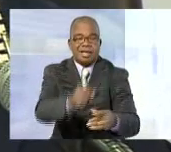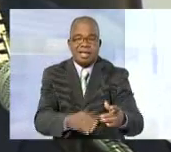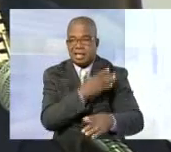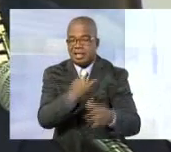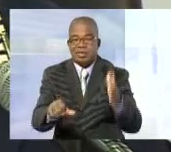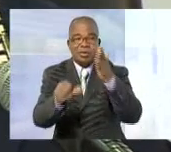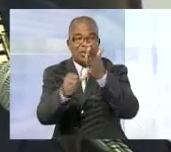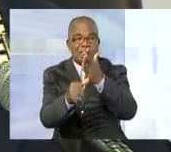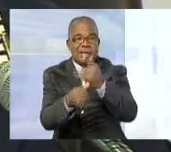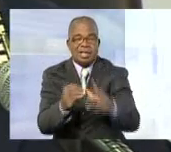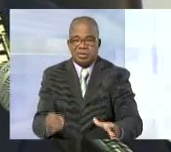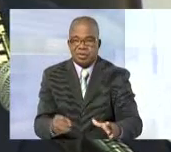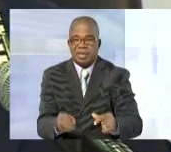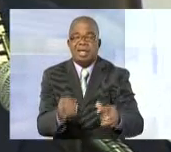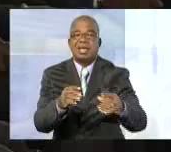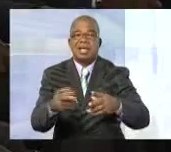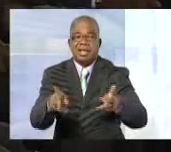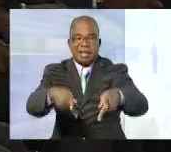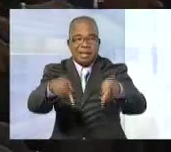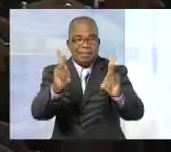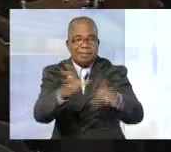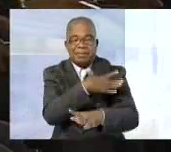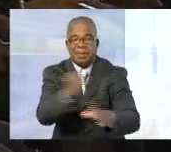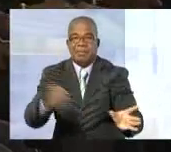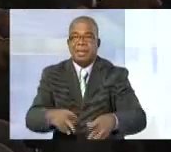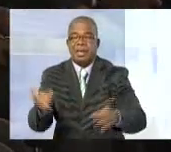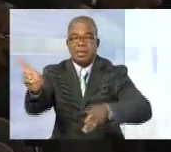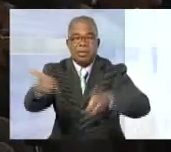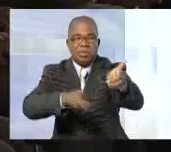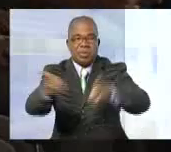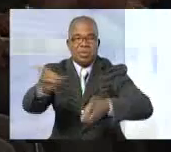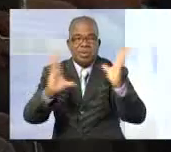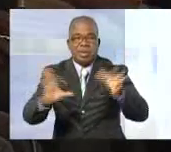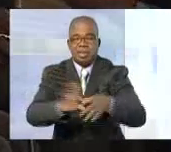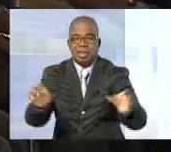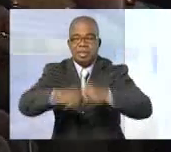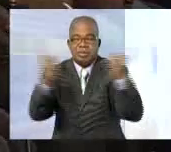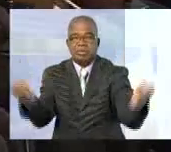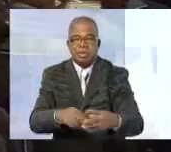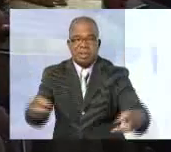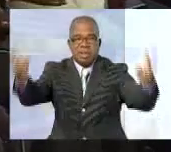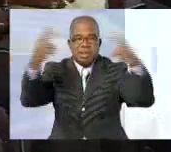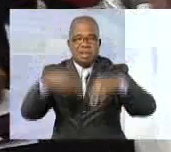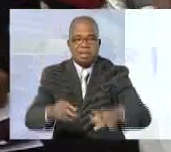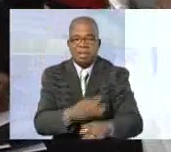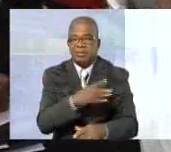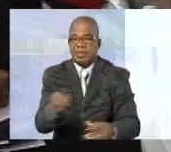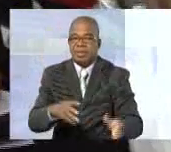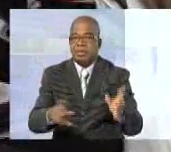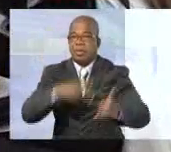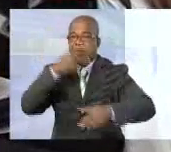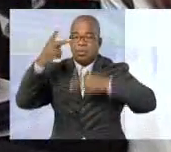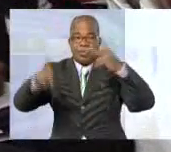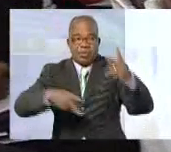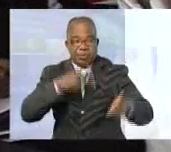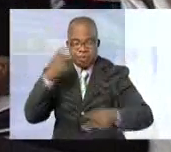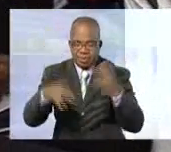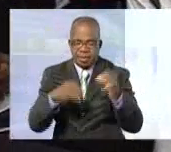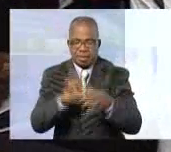ainsi attirer les financements. Ces réformes portent sur l'harmonisation de la réglementation nationale avec le